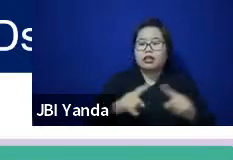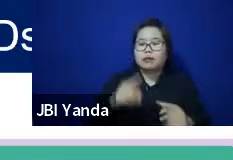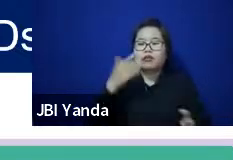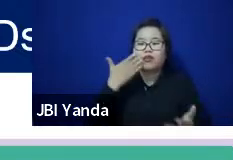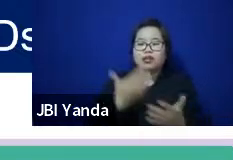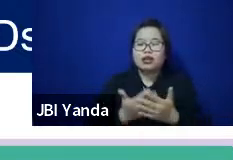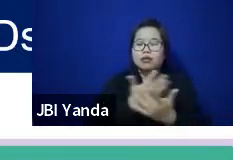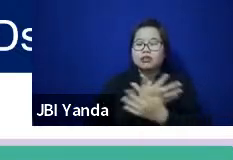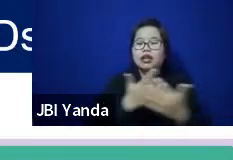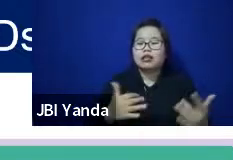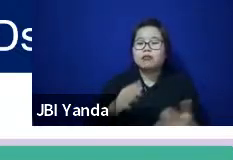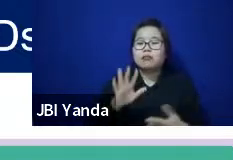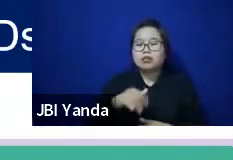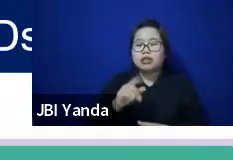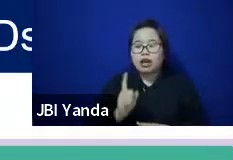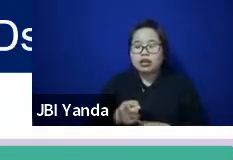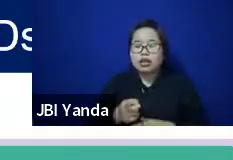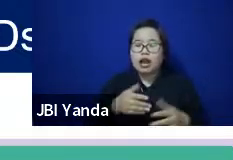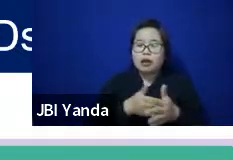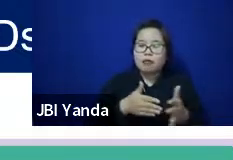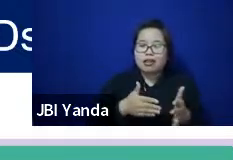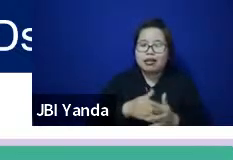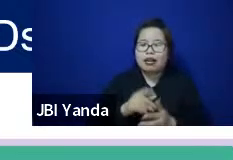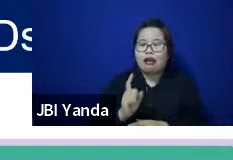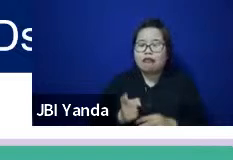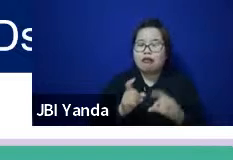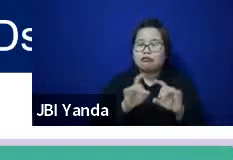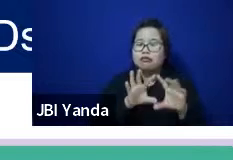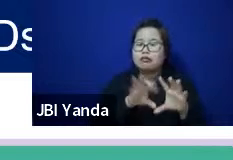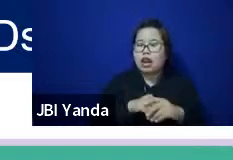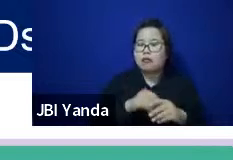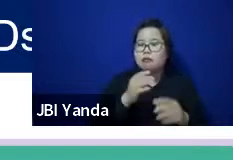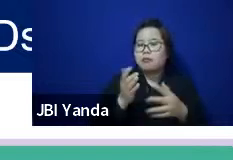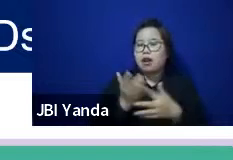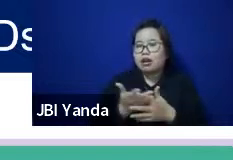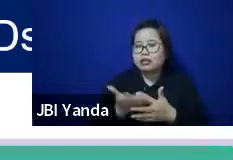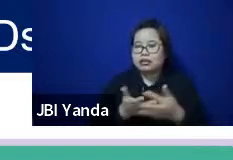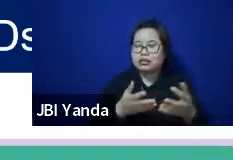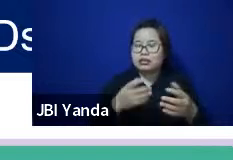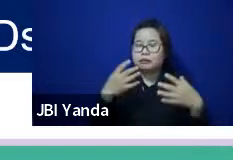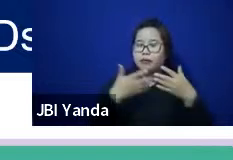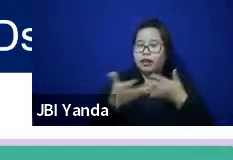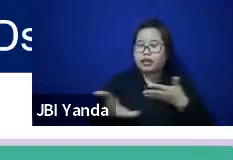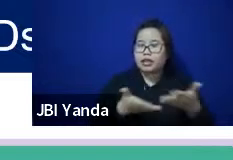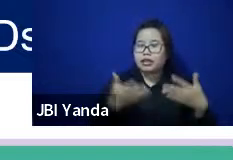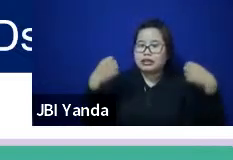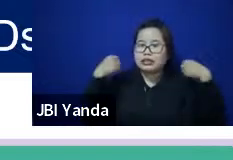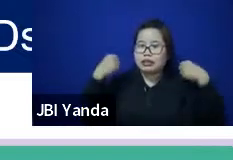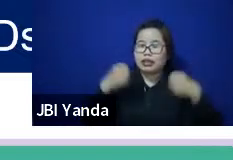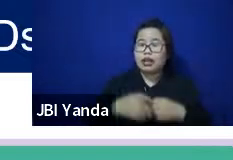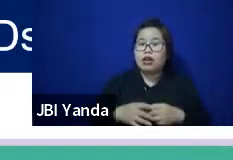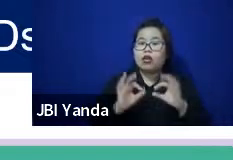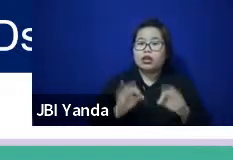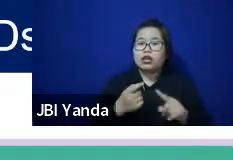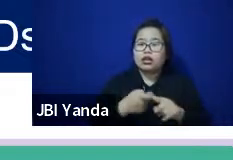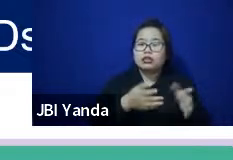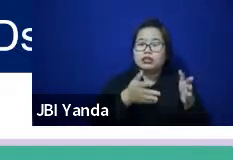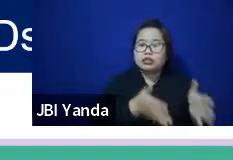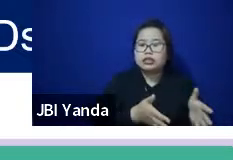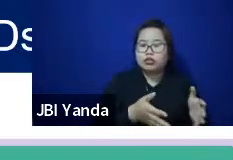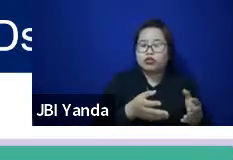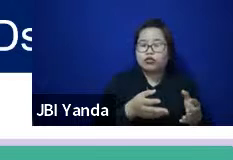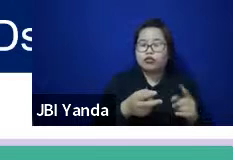masyarakat masih mengalami berbagai hambatan dalam mengakses layanan kesehatan tersebut. Kemudian di sisi financing,